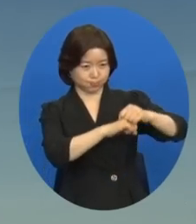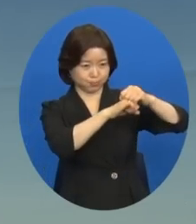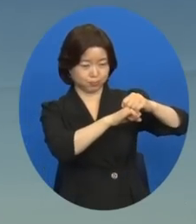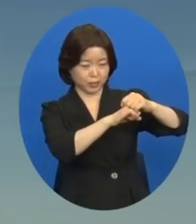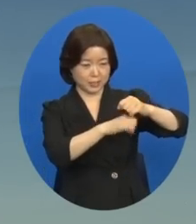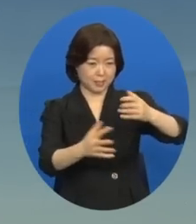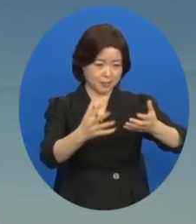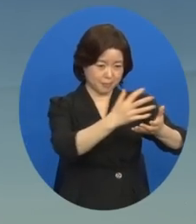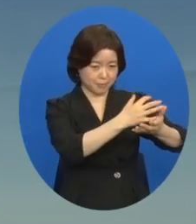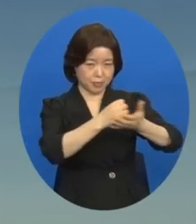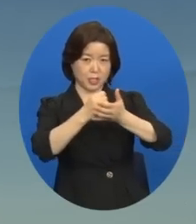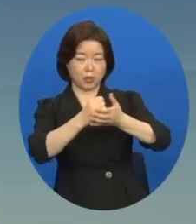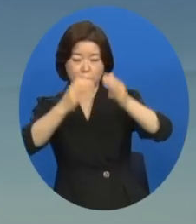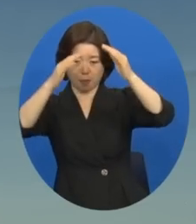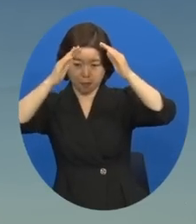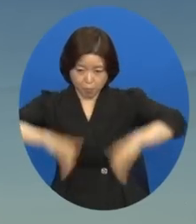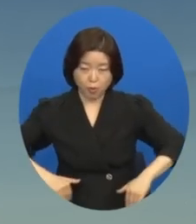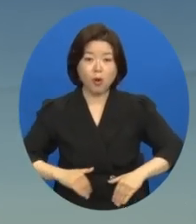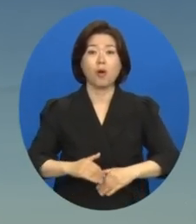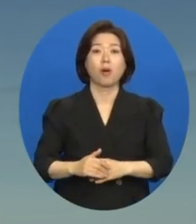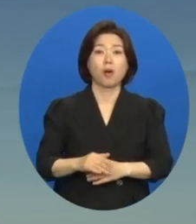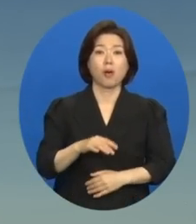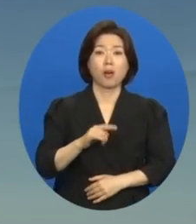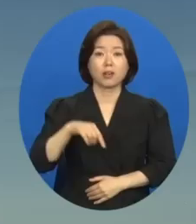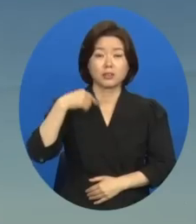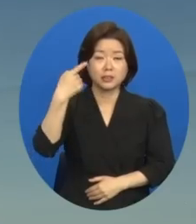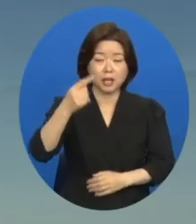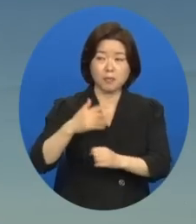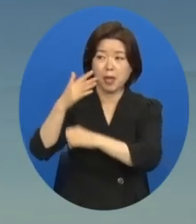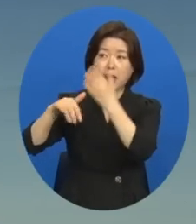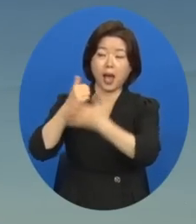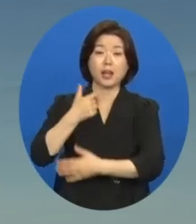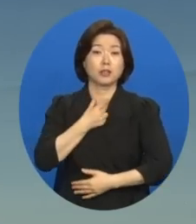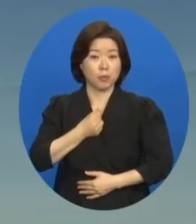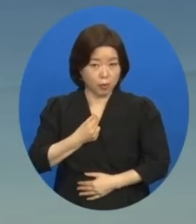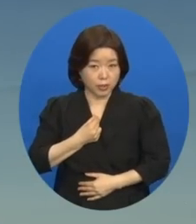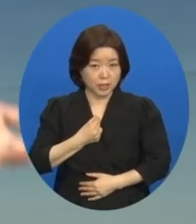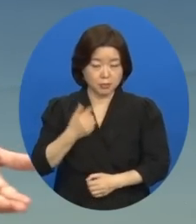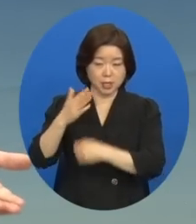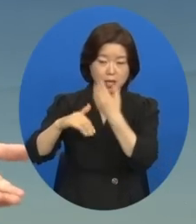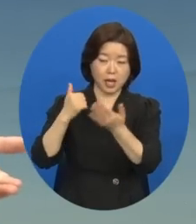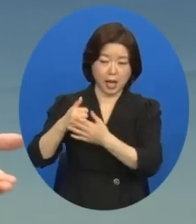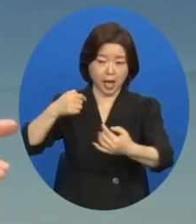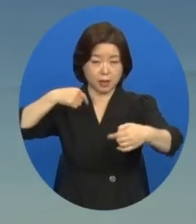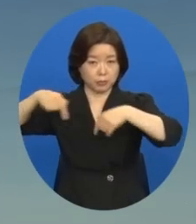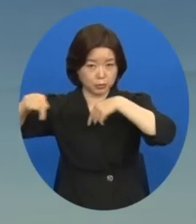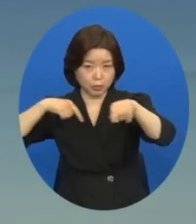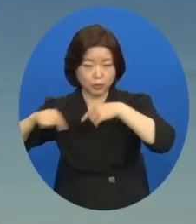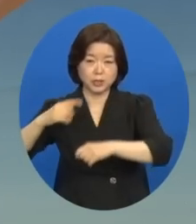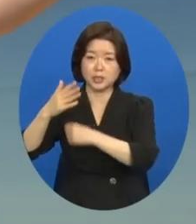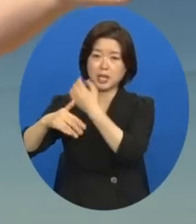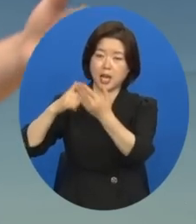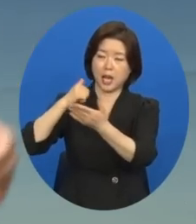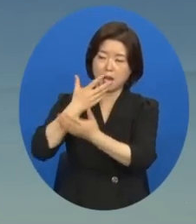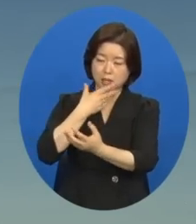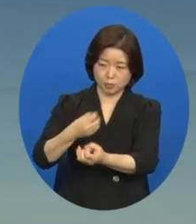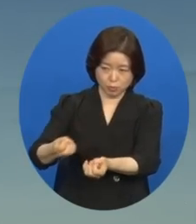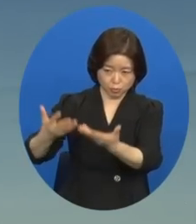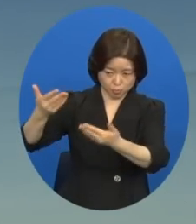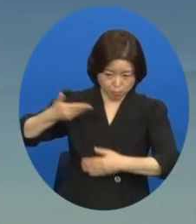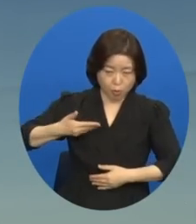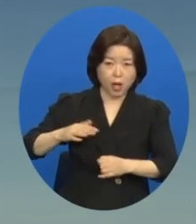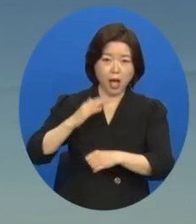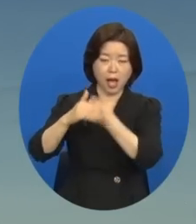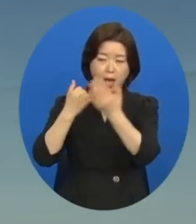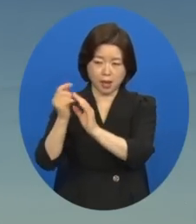사로잡아서 무너뜨려야지만 하나님께서 원하시는 하나님의 통치, 하나님의 축복,